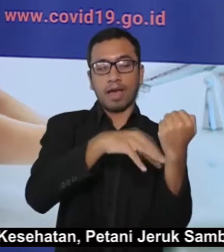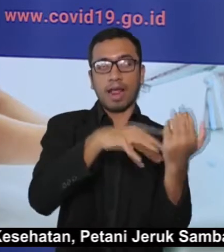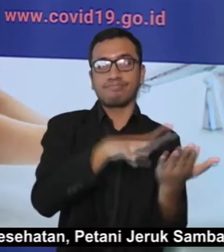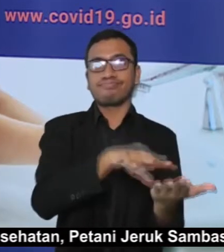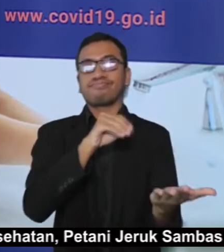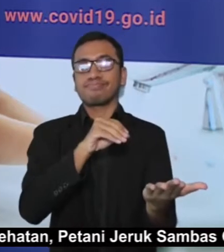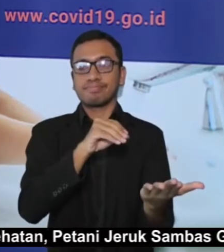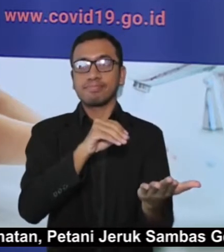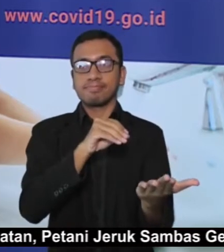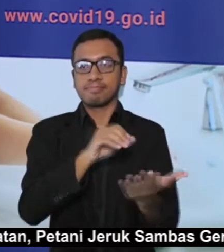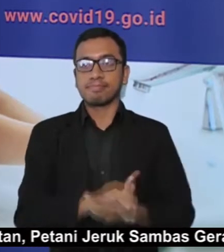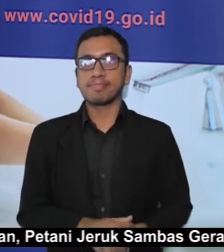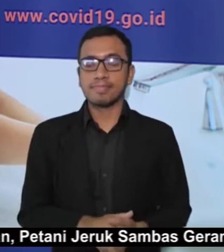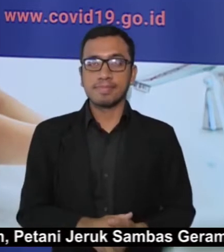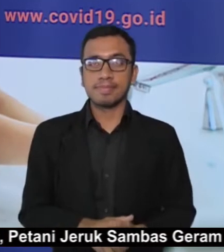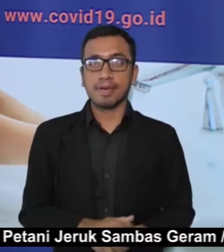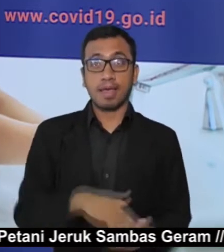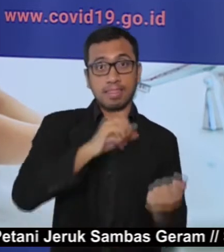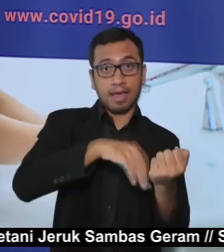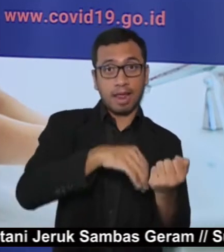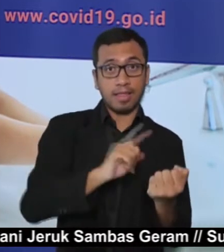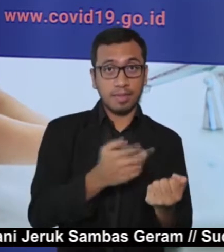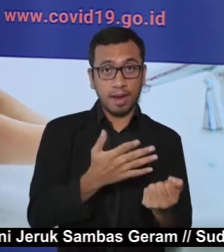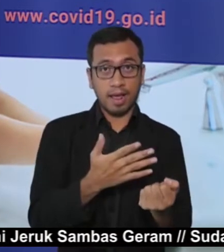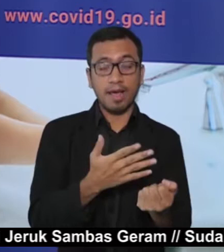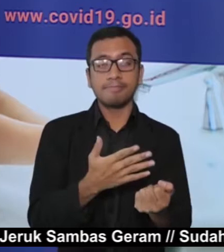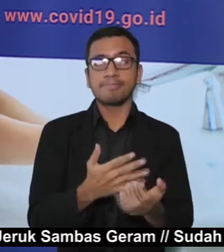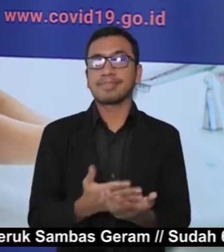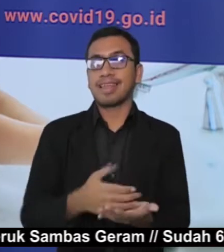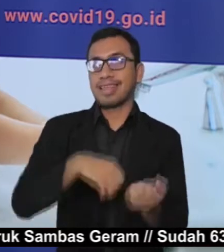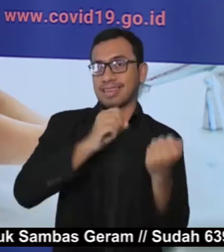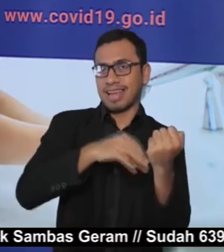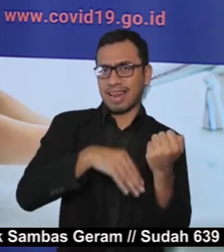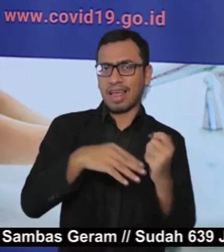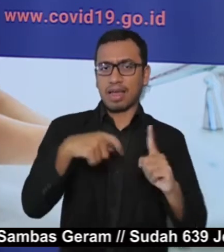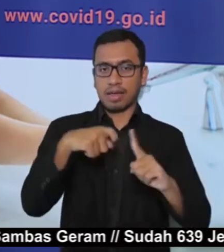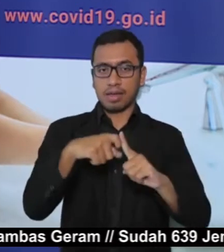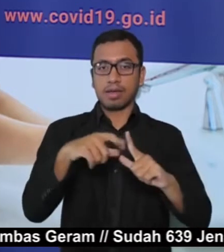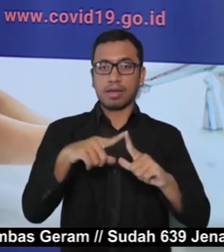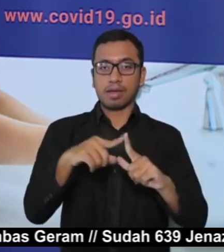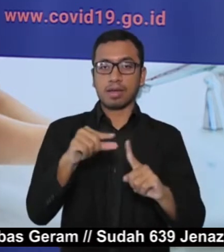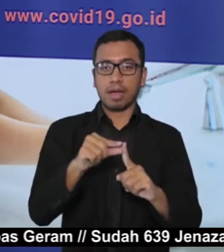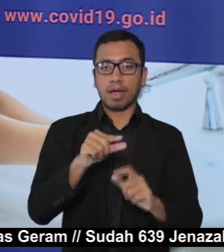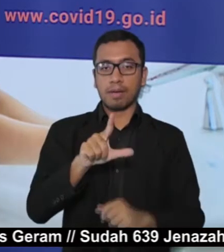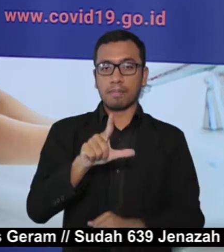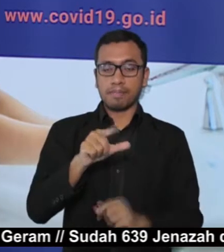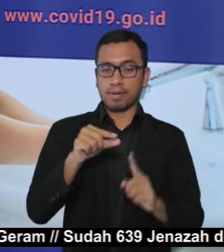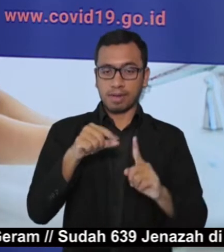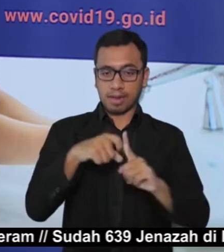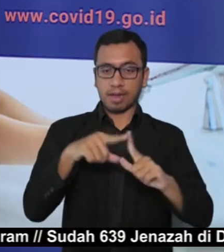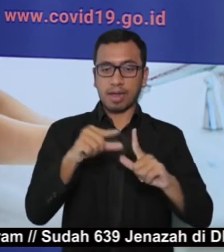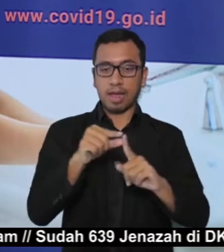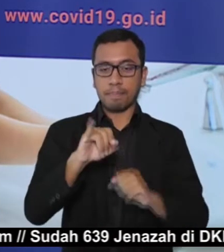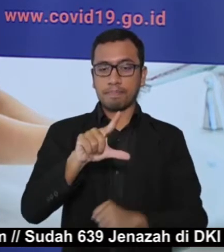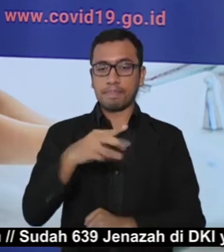bisa dilakukan air dari darah kapiler Bapak Ibu semuanya yang Hai kemudian petugas Wisma juga